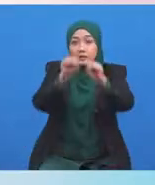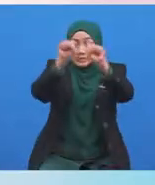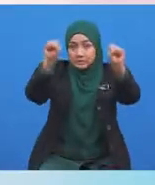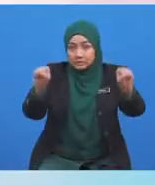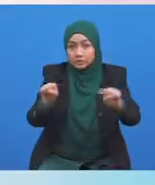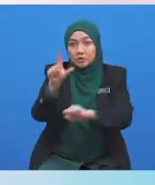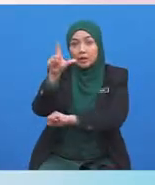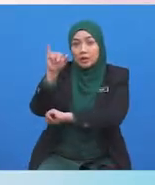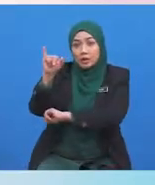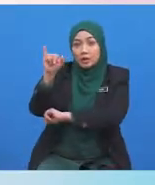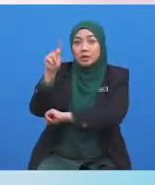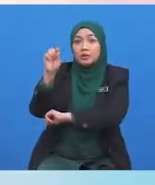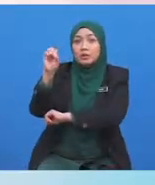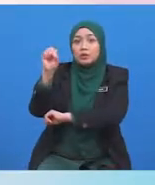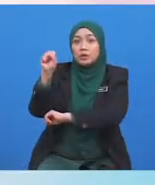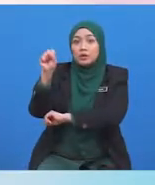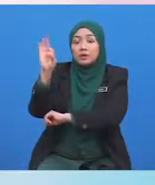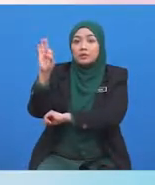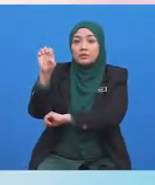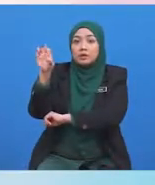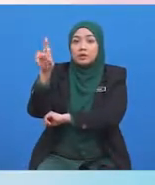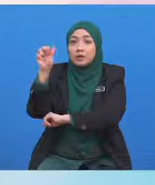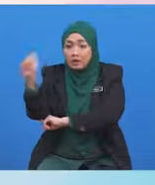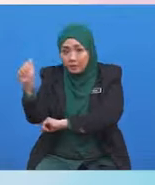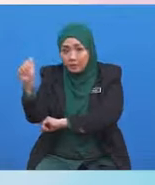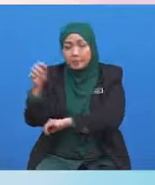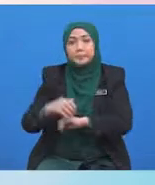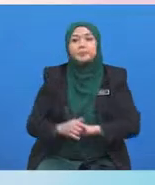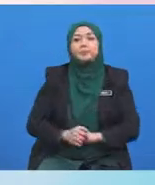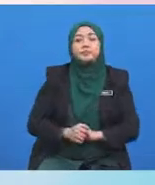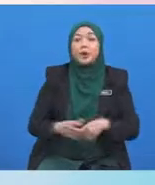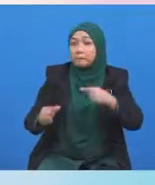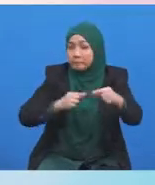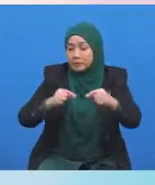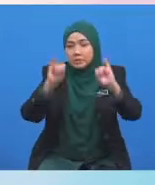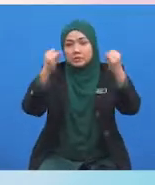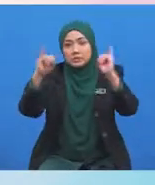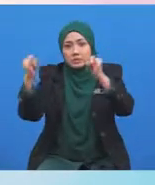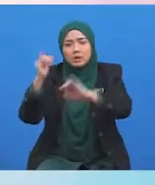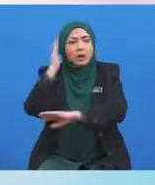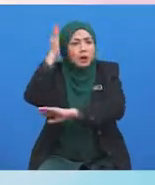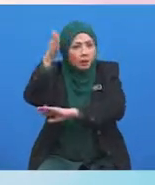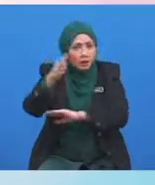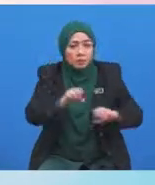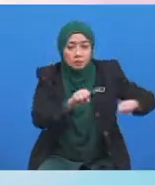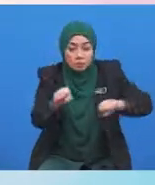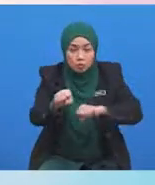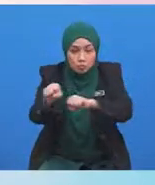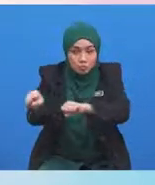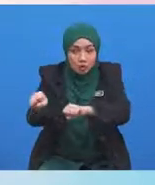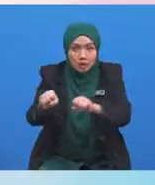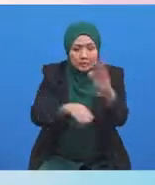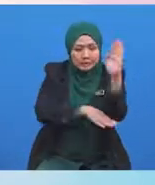litosfera. Timbunan bahan regolit dari kejadian pergerakan jisim akan menyebabkan sungai menjadi cetek